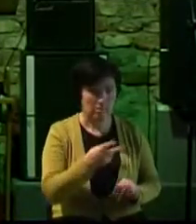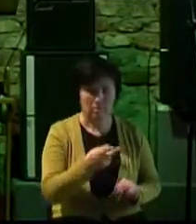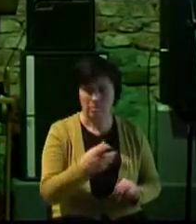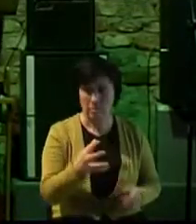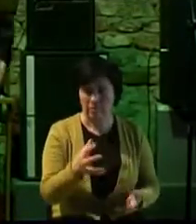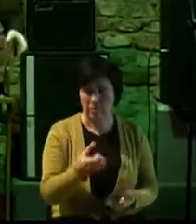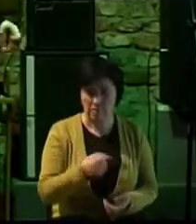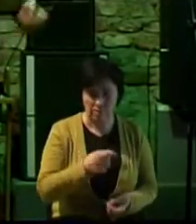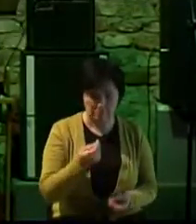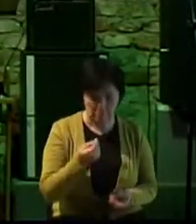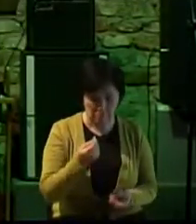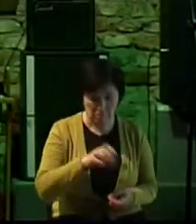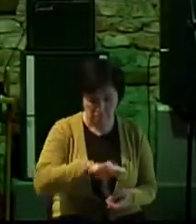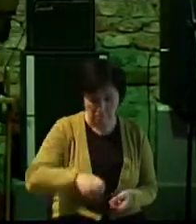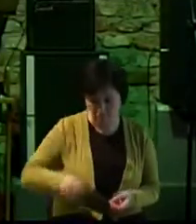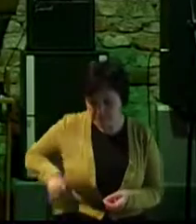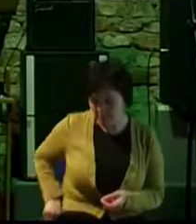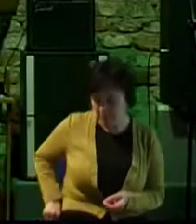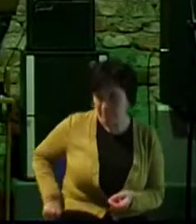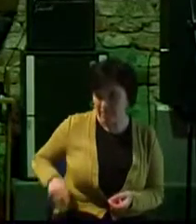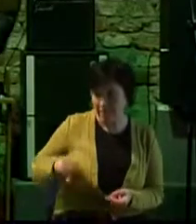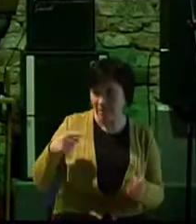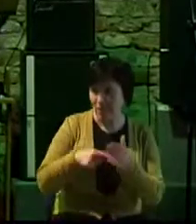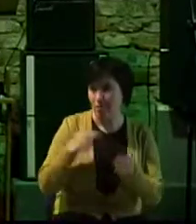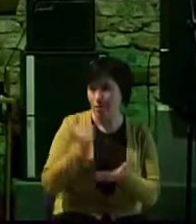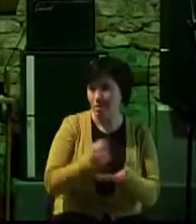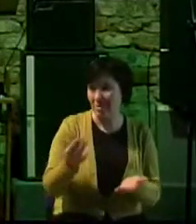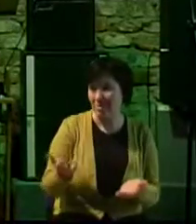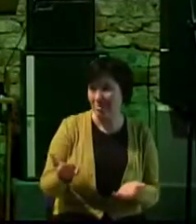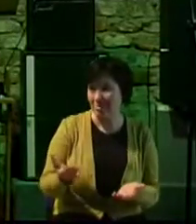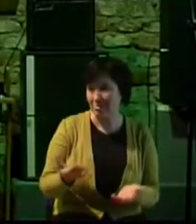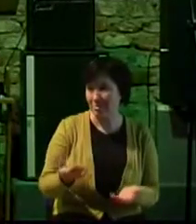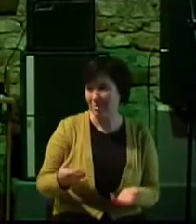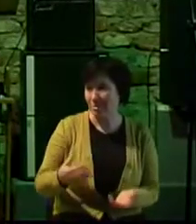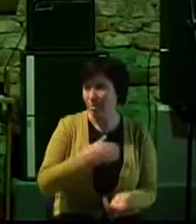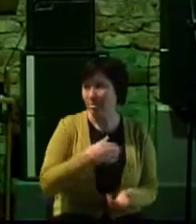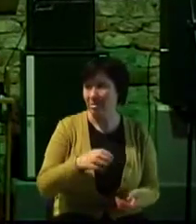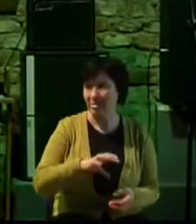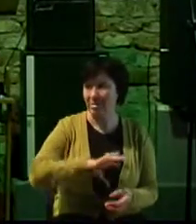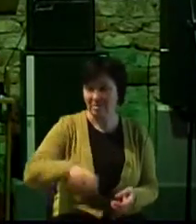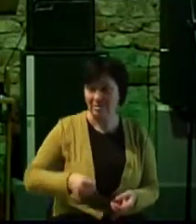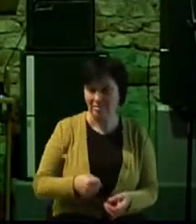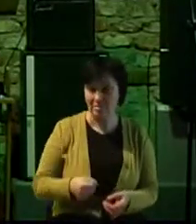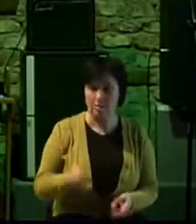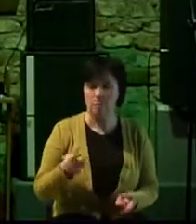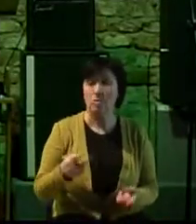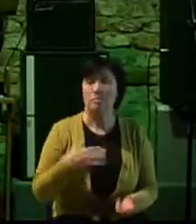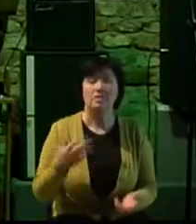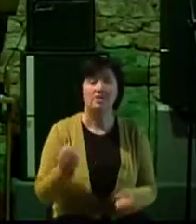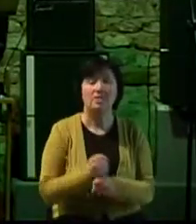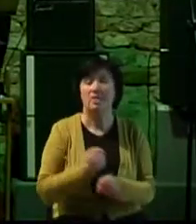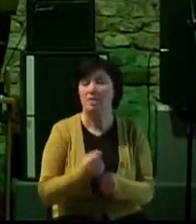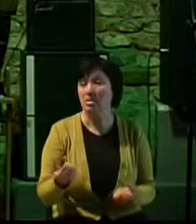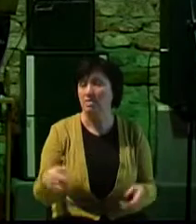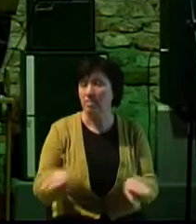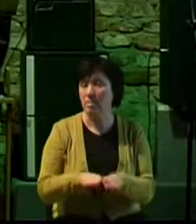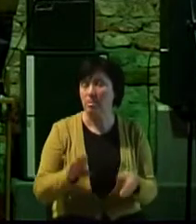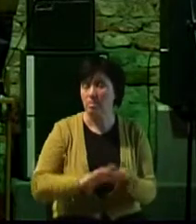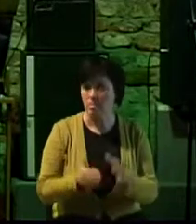брат взял какую-то гайку, положил в карман и пытается вынести ее с работы. Что мне делать в этой